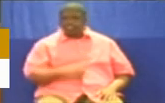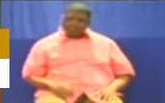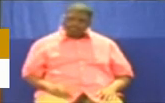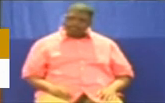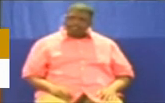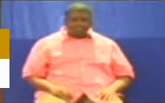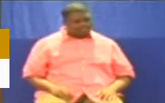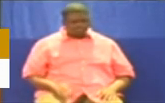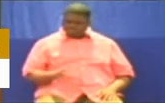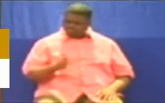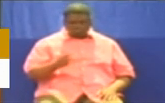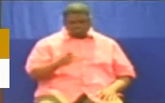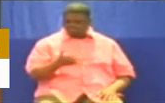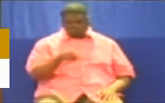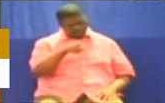Haiko vizuri.